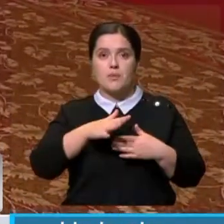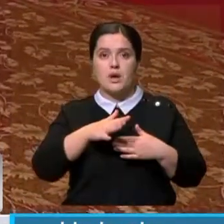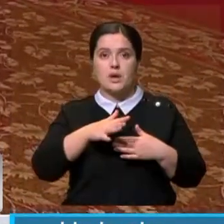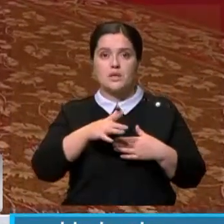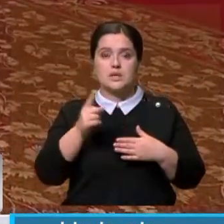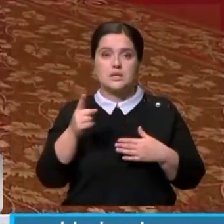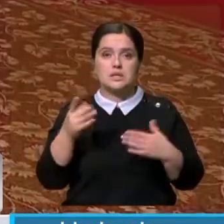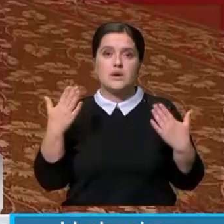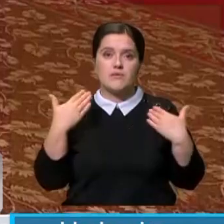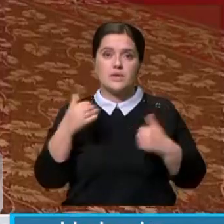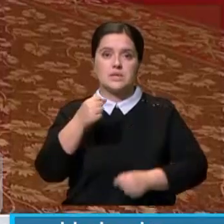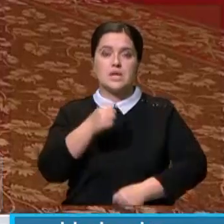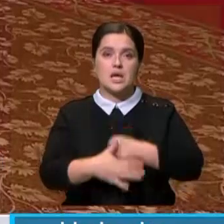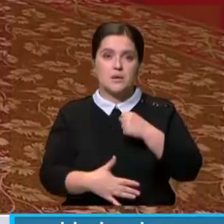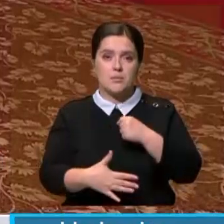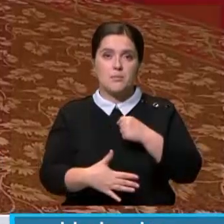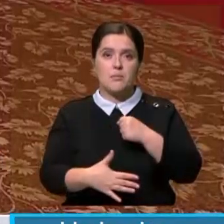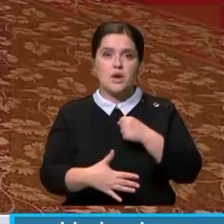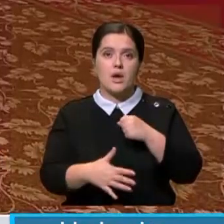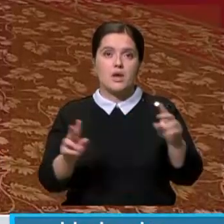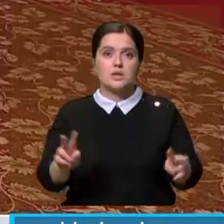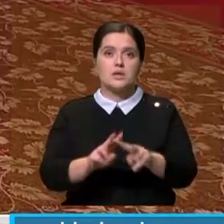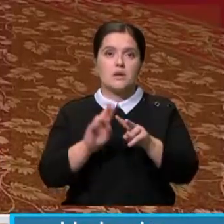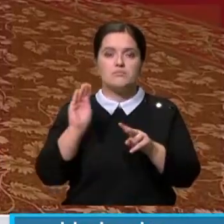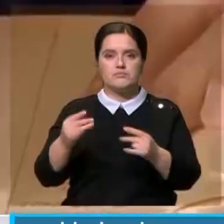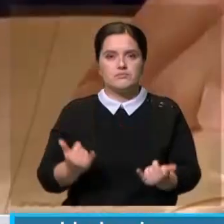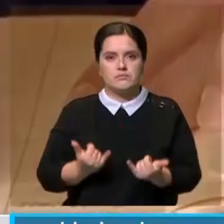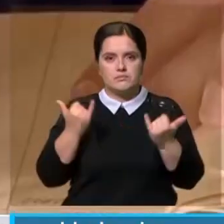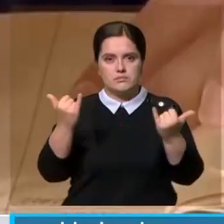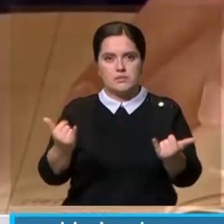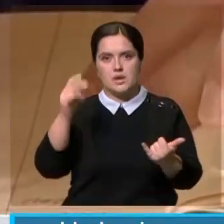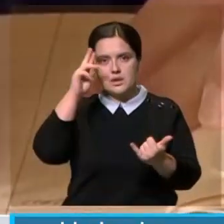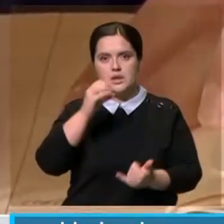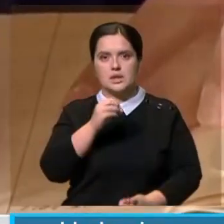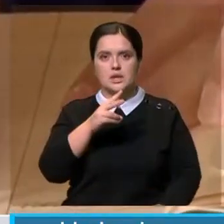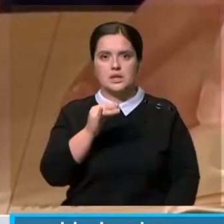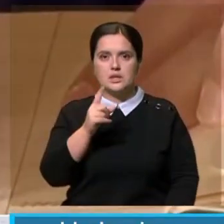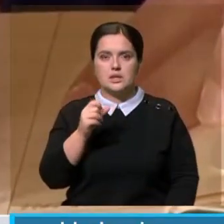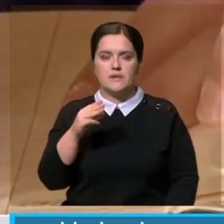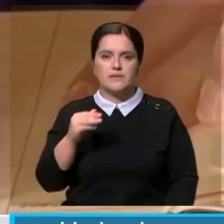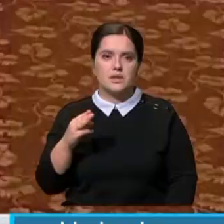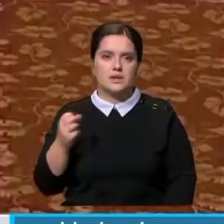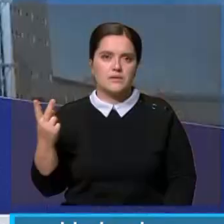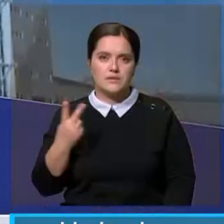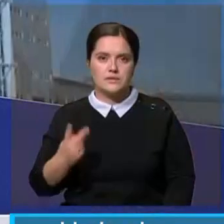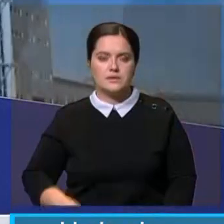время один из скверов в Центральном парке Астаны будет назван в честь королевы Елизаветы II.